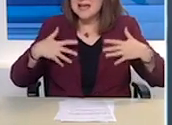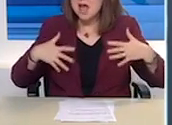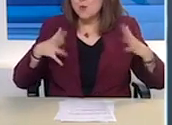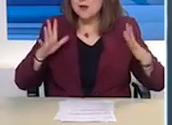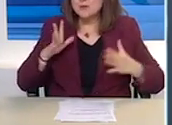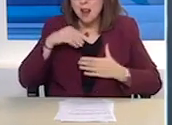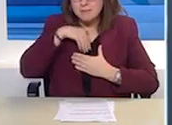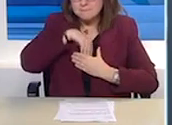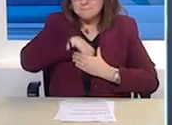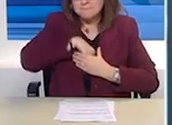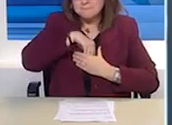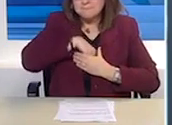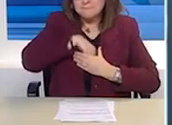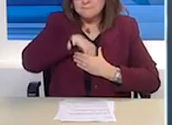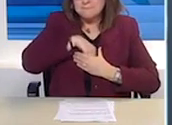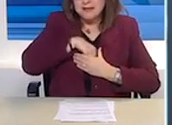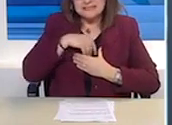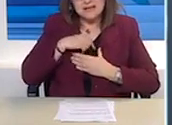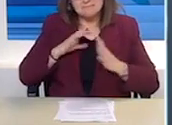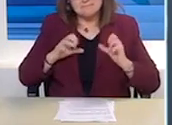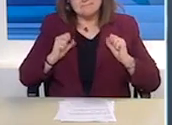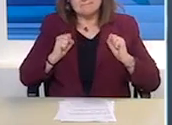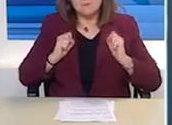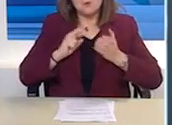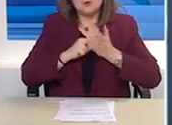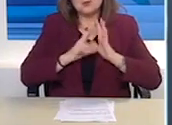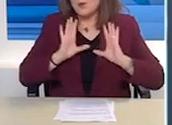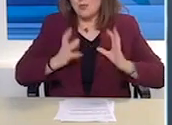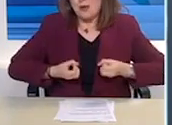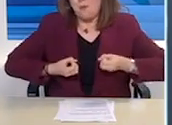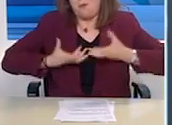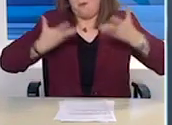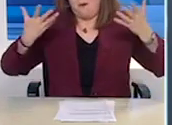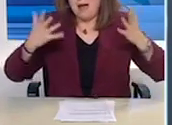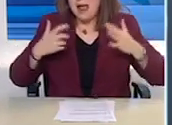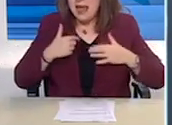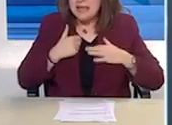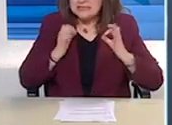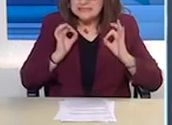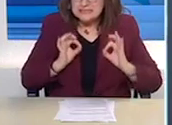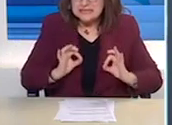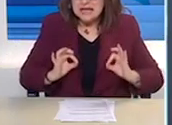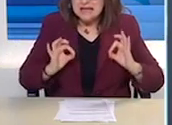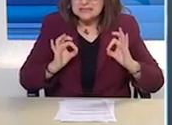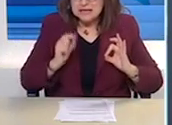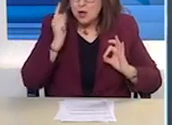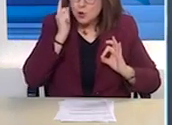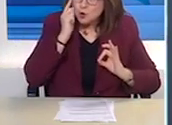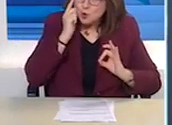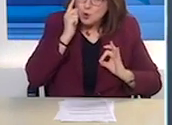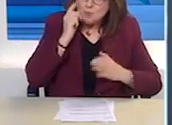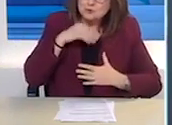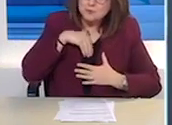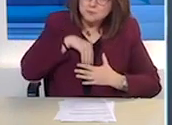αισιοδοξία. Νομίζω σιγά σιγά όπως προχωράμε είμαστε χαρούμενοι. Αλλά μπορεί